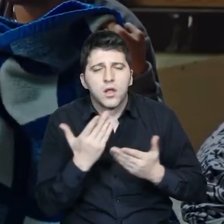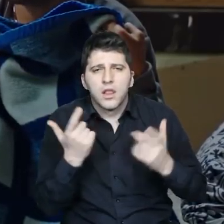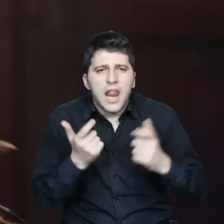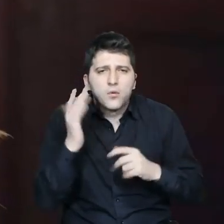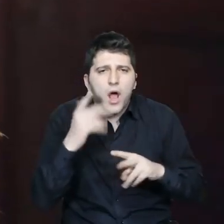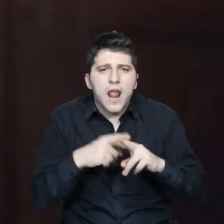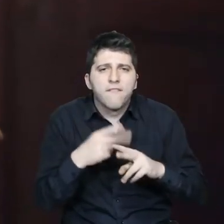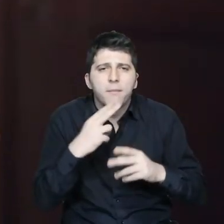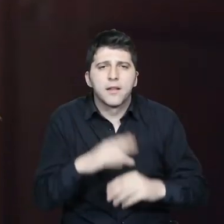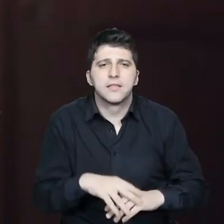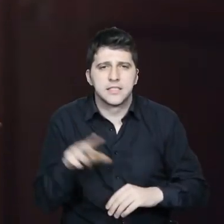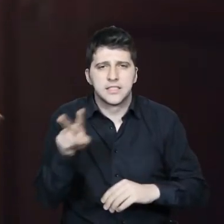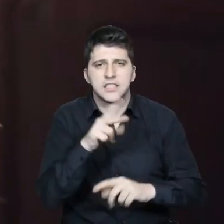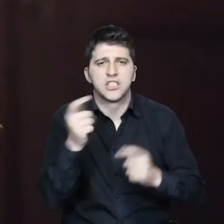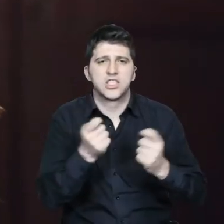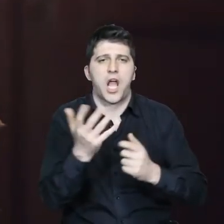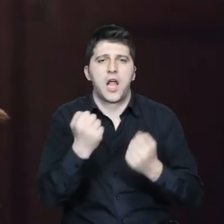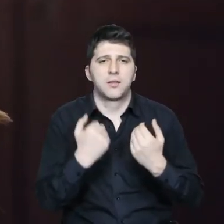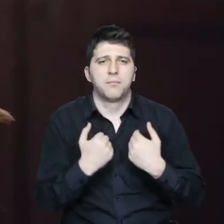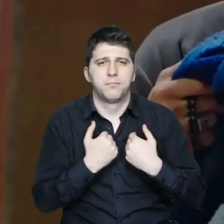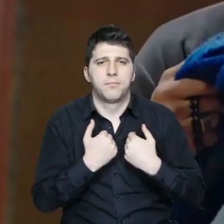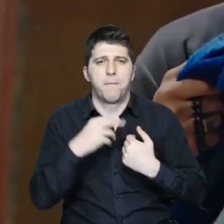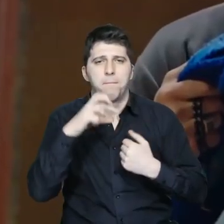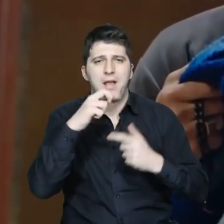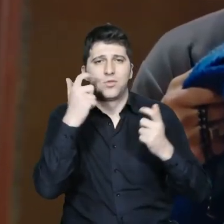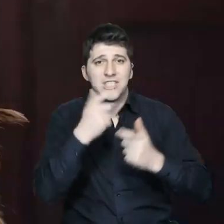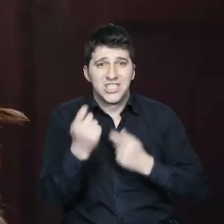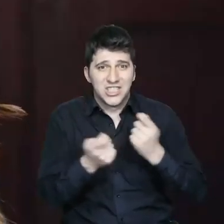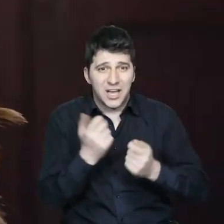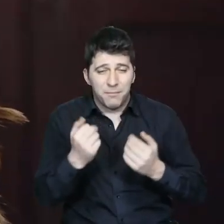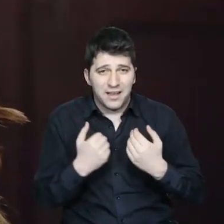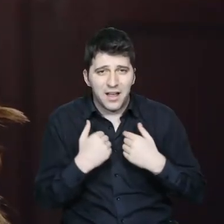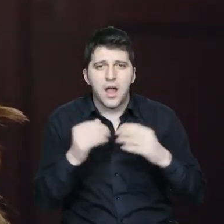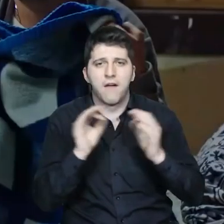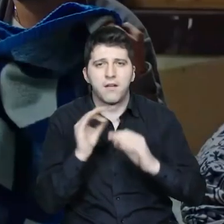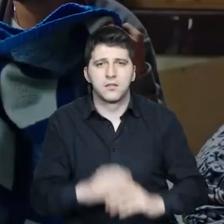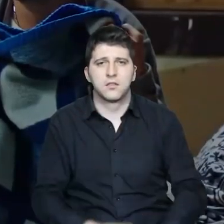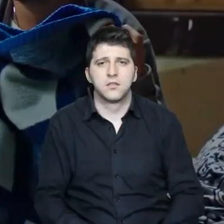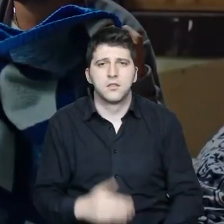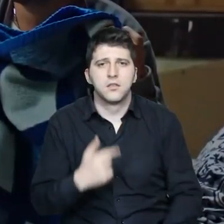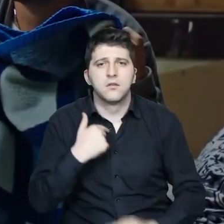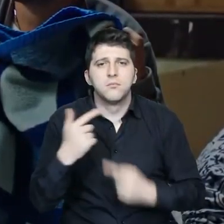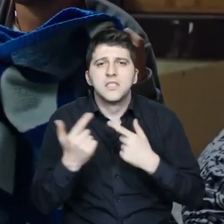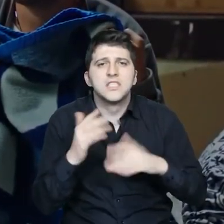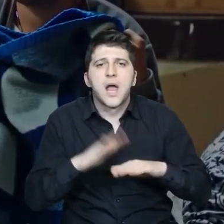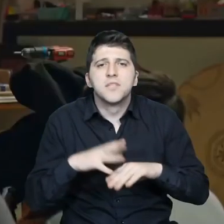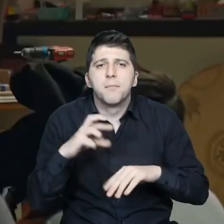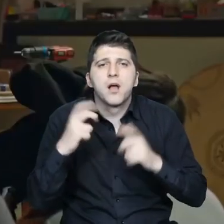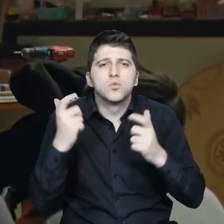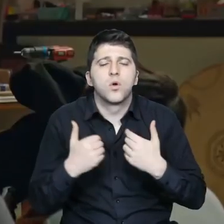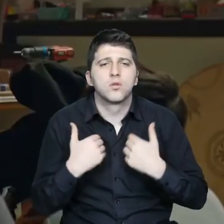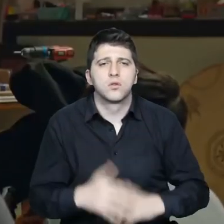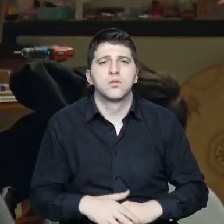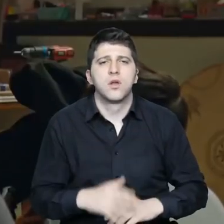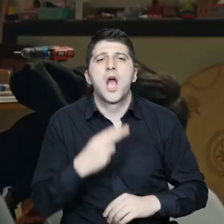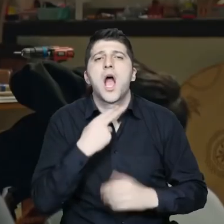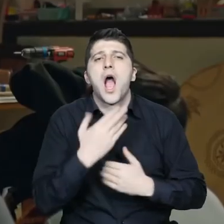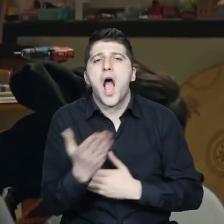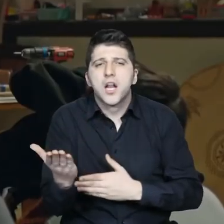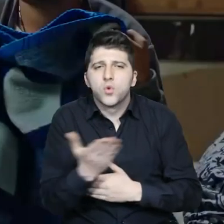gidiyoruz Alev abla? Sizi işe aldım, pansiyonda. İşe mi? Biz ne yapacağız ki pansiyonda?